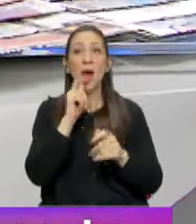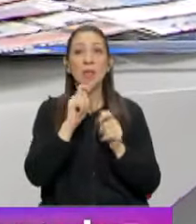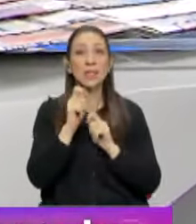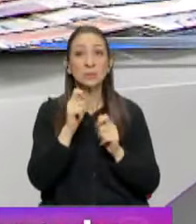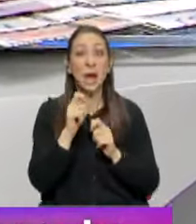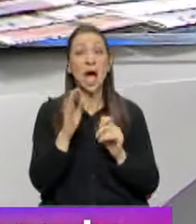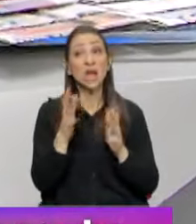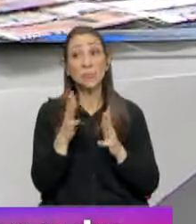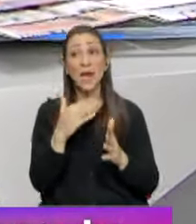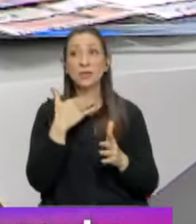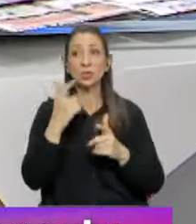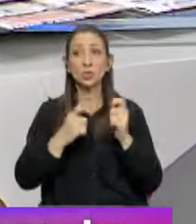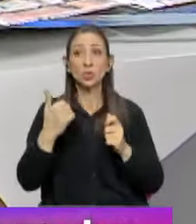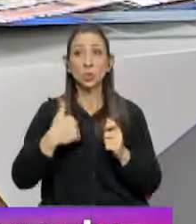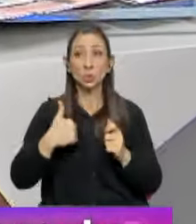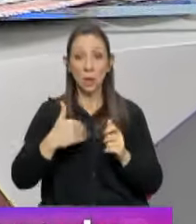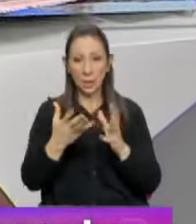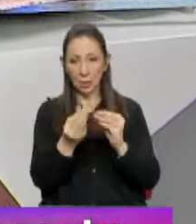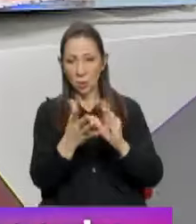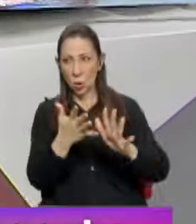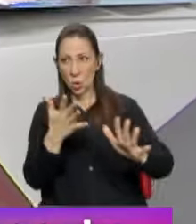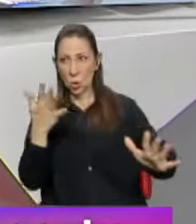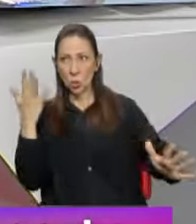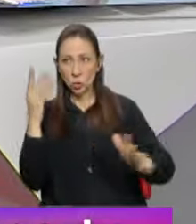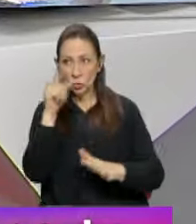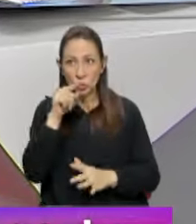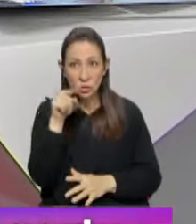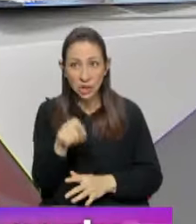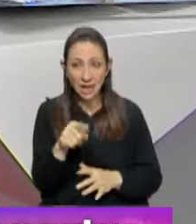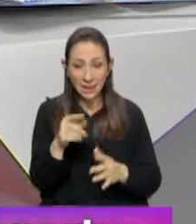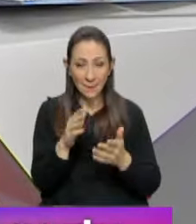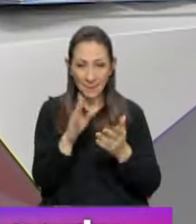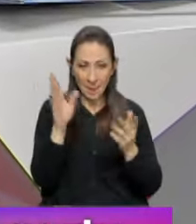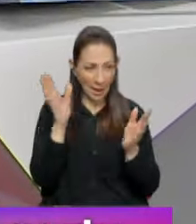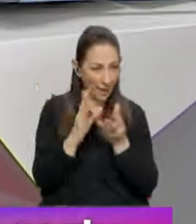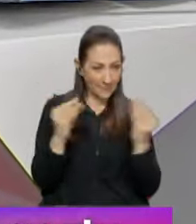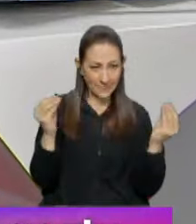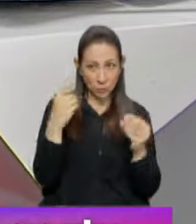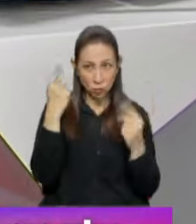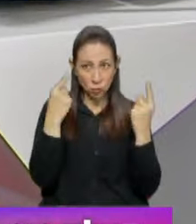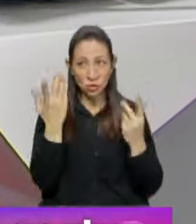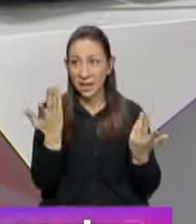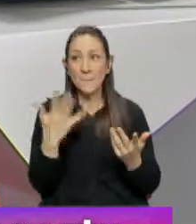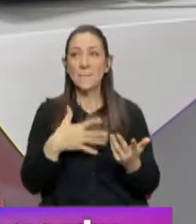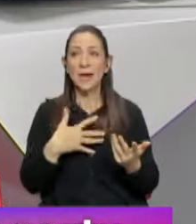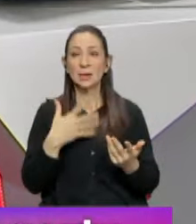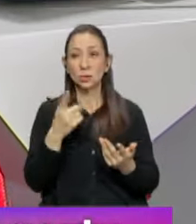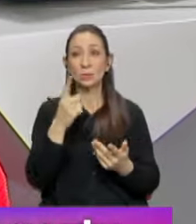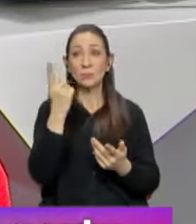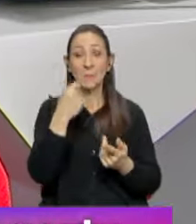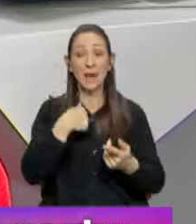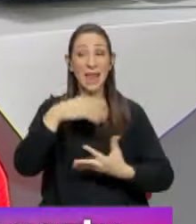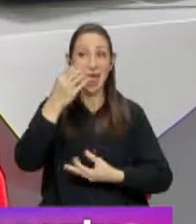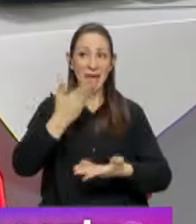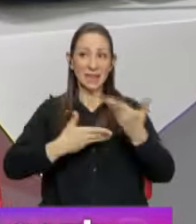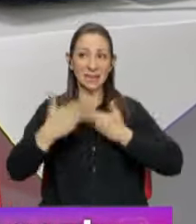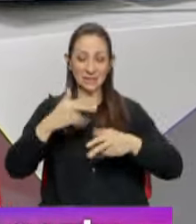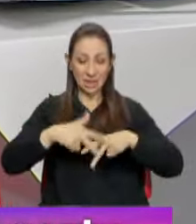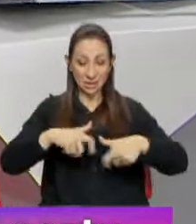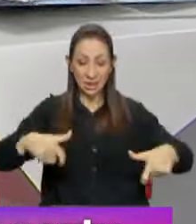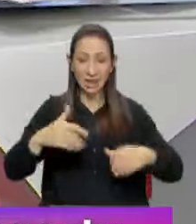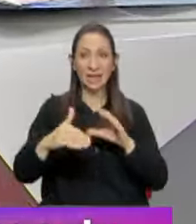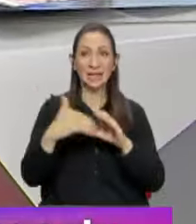anlaşma? Acaba Et ve Süt Kurumu'nun önündeki kalabalıklar, kuyruklar erisin diye mi yaptılar? Düşüncenizi de merak ediyoruz. Biri bana anlatsın başlığı